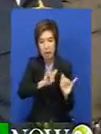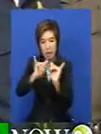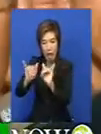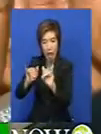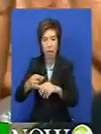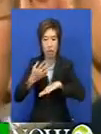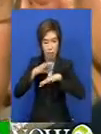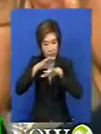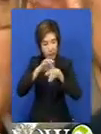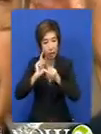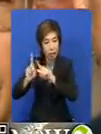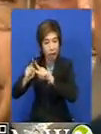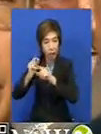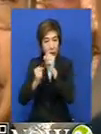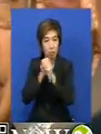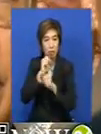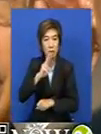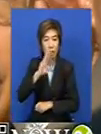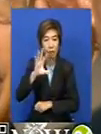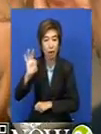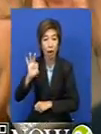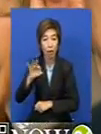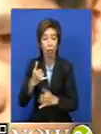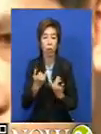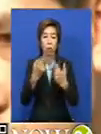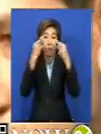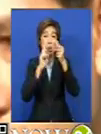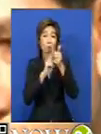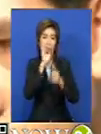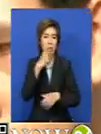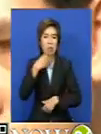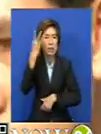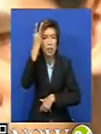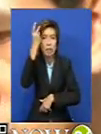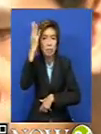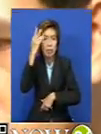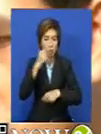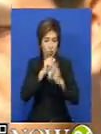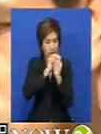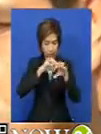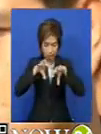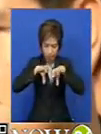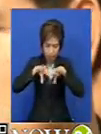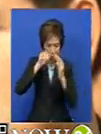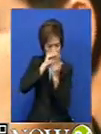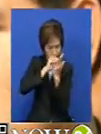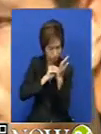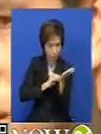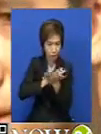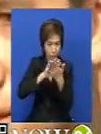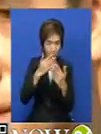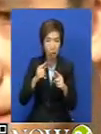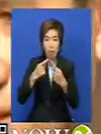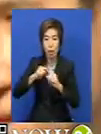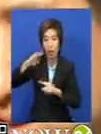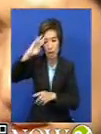ายกพลเอกประวิตรบอกว่าไม่ได้มีความเครียดเพราะว่าตอนนี้ก็ลงตัวแล้วแต่ว่าตำแหน่งเรื่องของผู้บัญชา